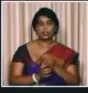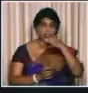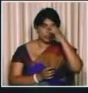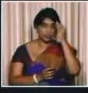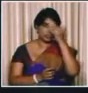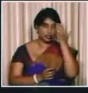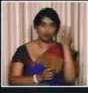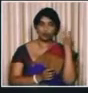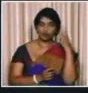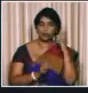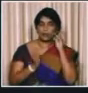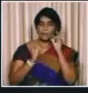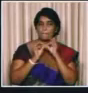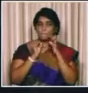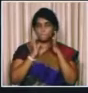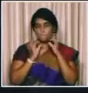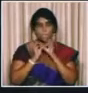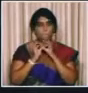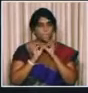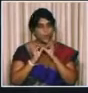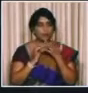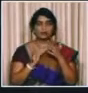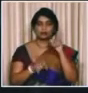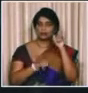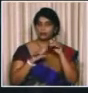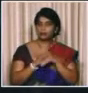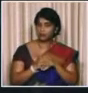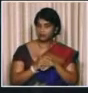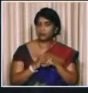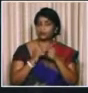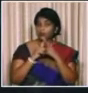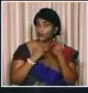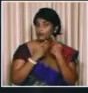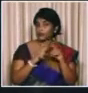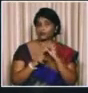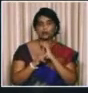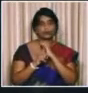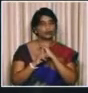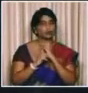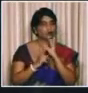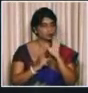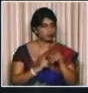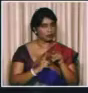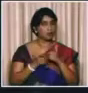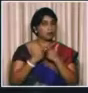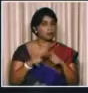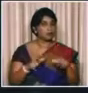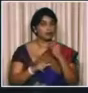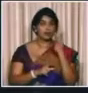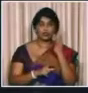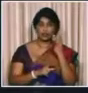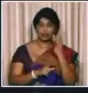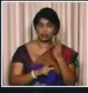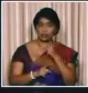Singala Demala Muslim Burga Malaya Adi Vividha Janakandayam Inna Vividha Sanskrutiyin Thibena භාෂාවන් දෙකක්